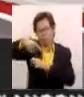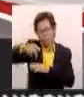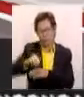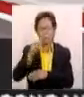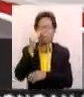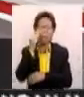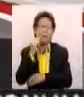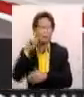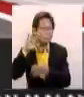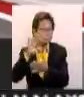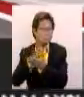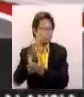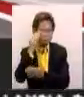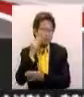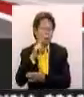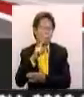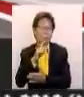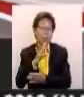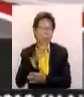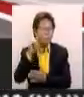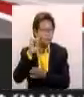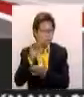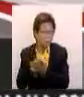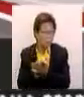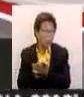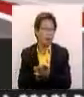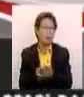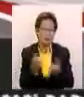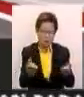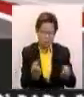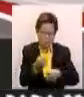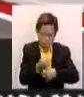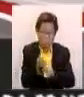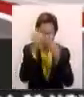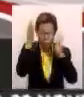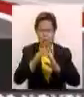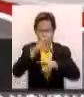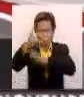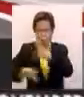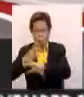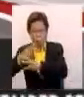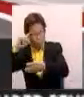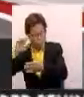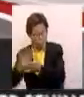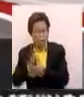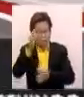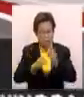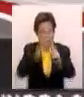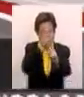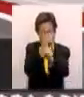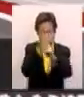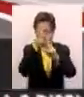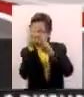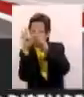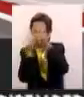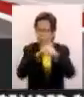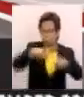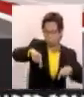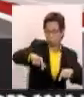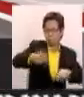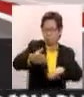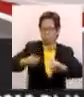Mahathir Mohamad percaya kenderaan buatan Malaysia tidak mustahil diyakini dunia sekiranya aspek reka, bentuk dan